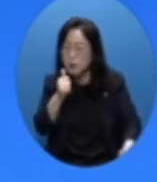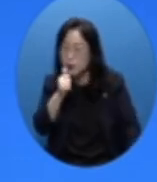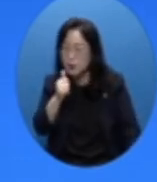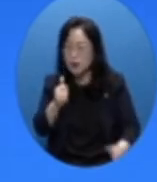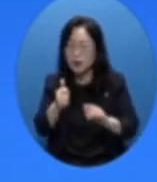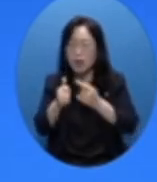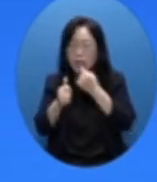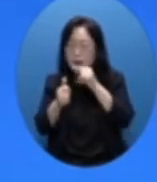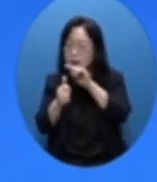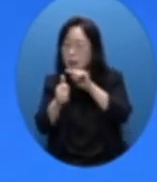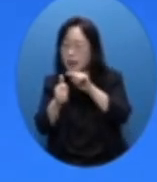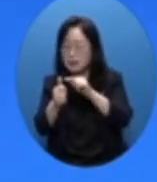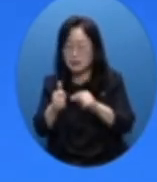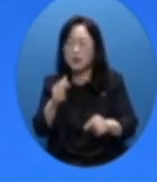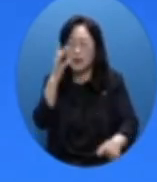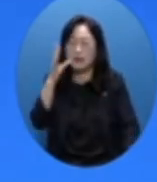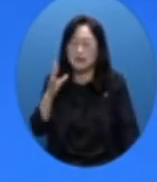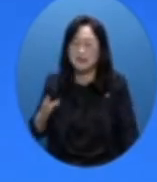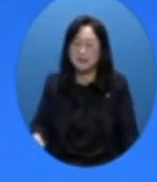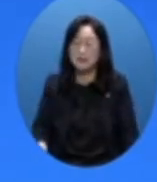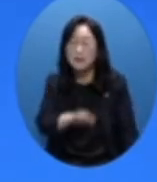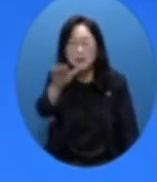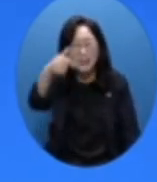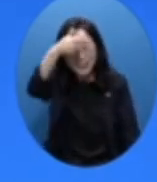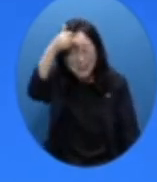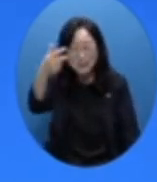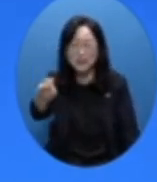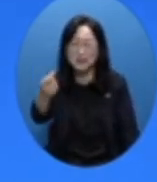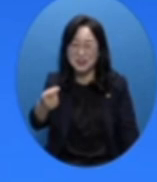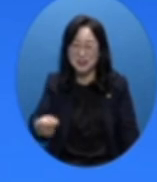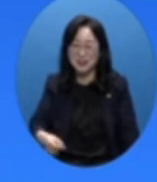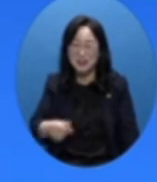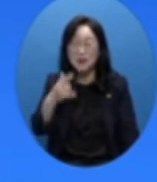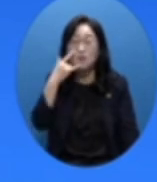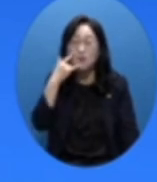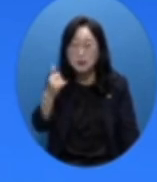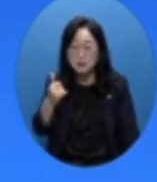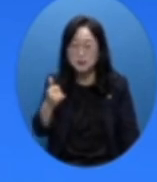우리도 옛날에 우리 부모님이